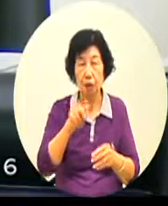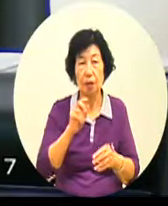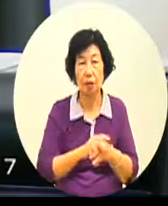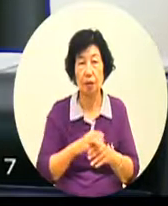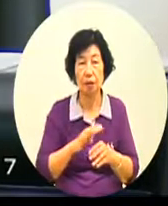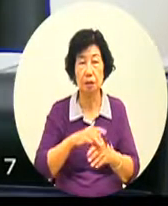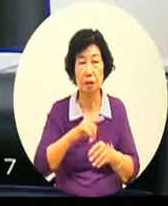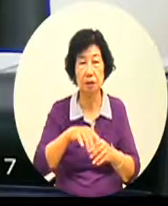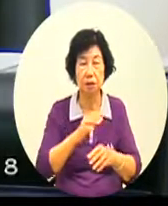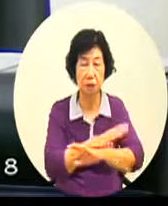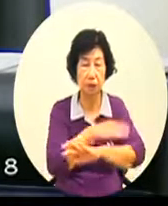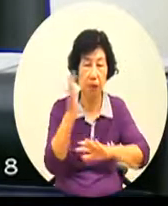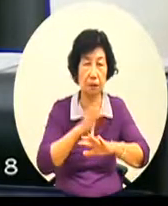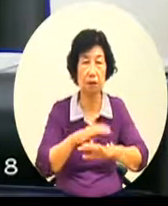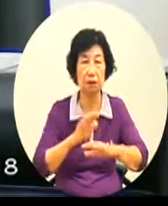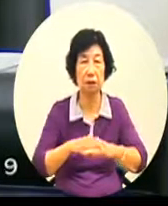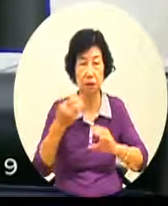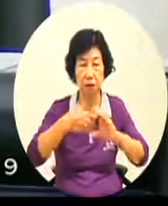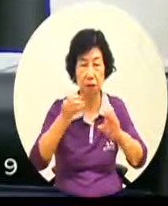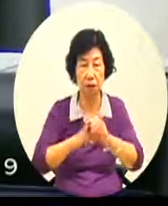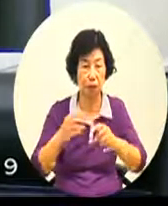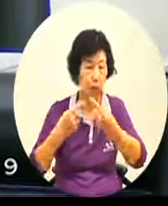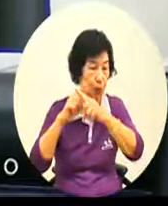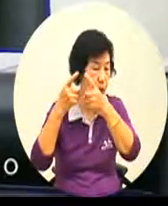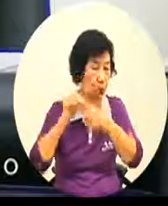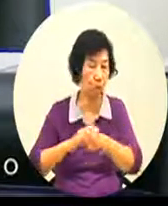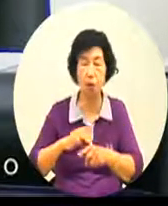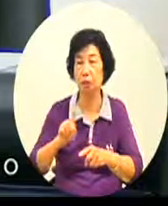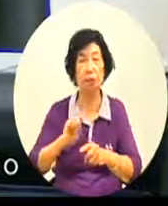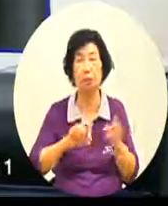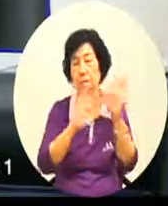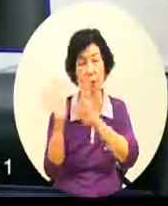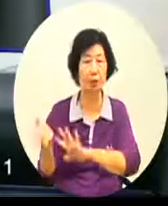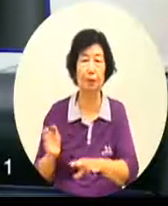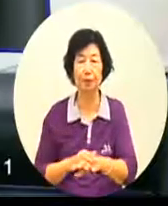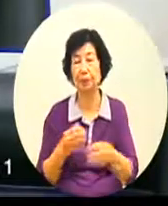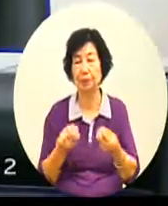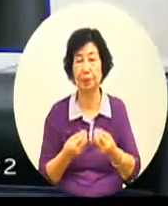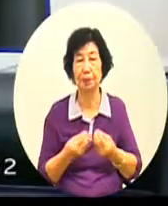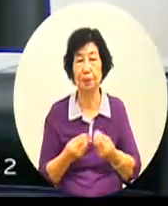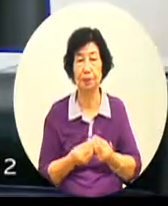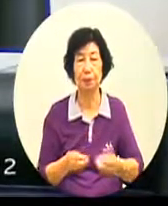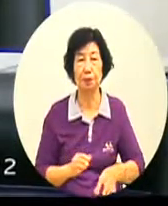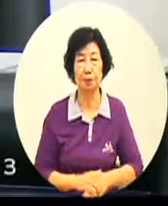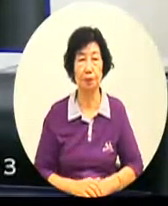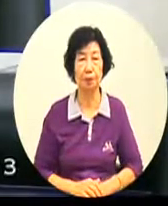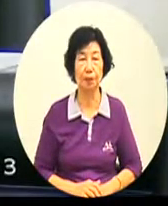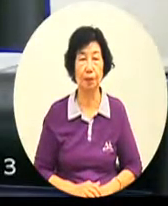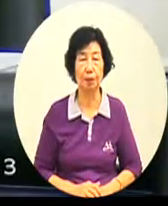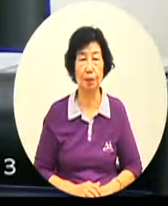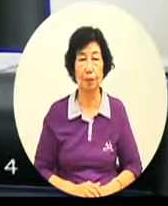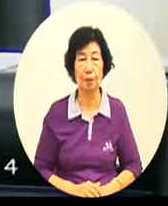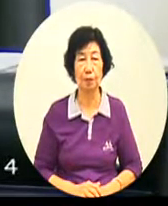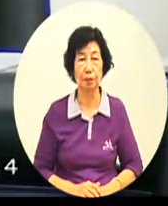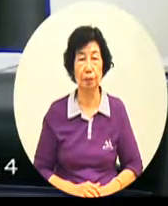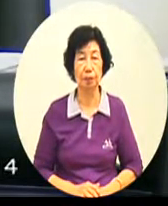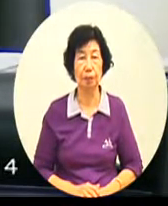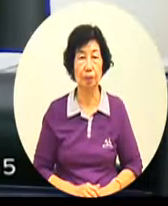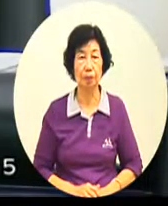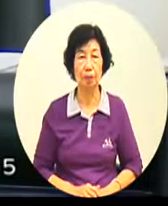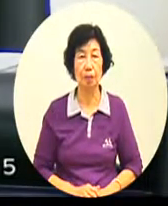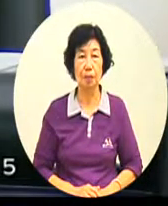么哈。那接着本席哈也要问一下哈哦，因为其实刚刚跟我们的哈